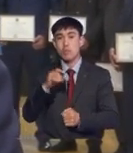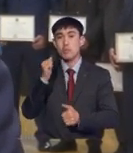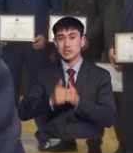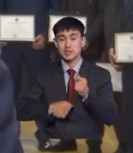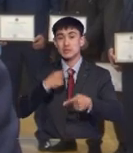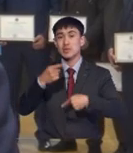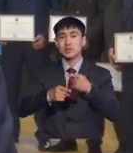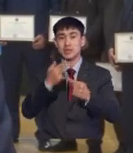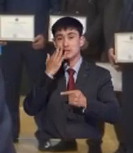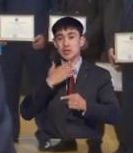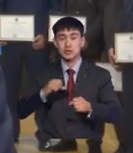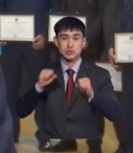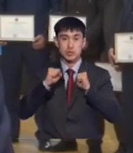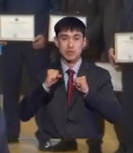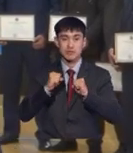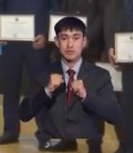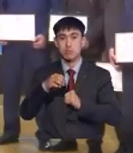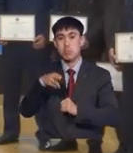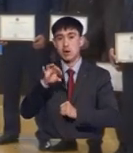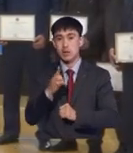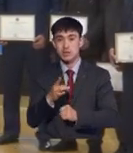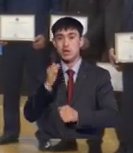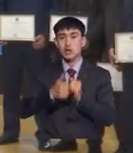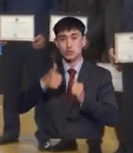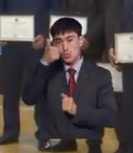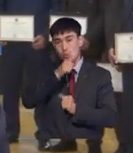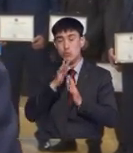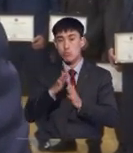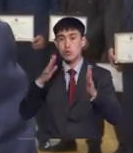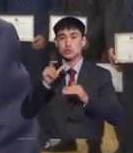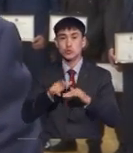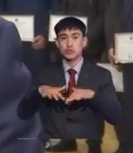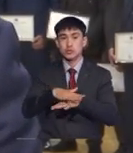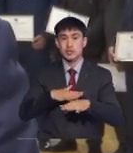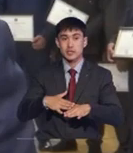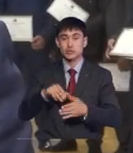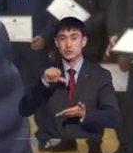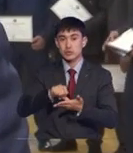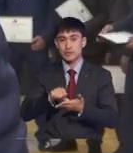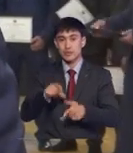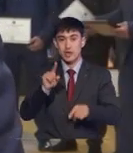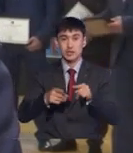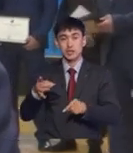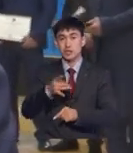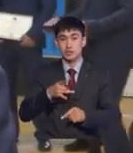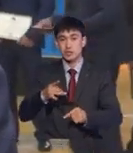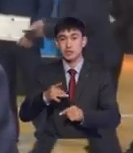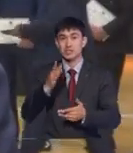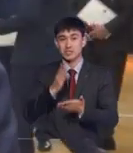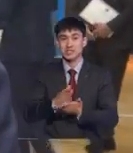постепенно становится национальным спортивным брендом. С каждым годом все больше людей увлекаются им. В некоторых регионах есть